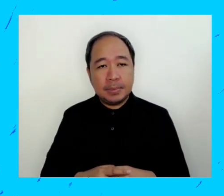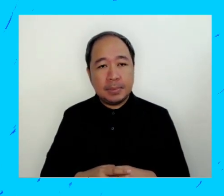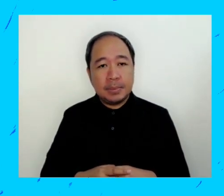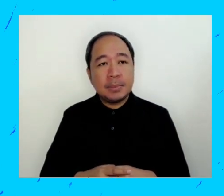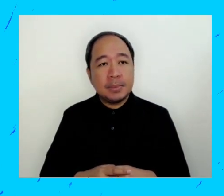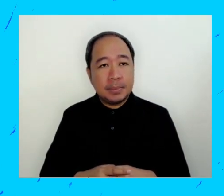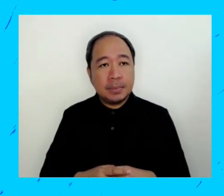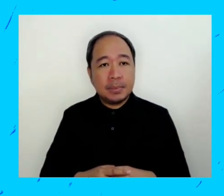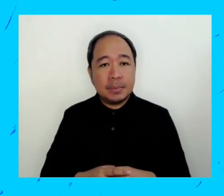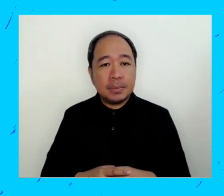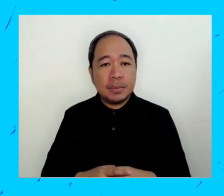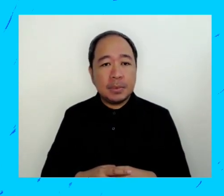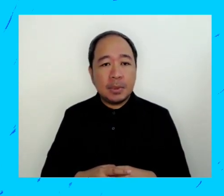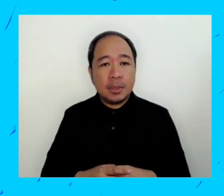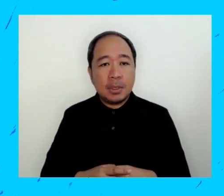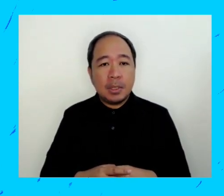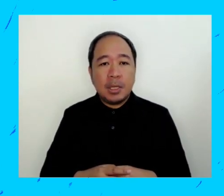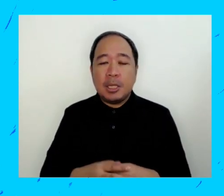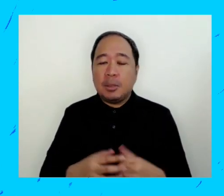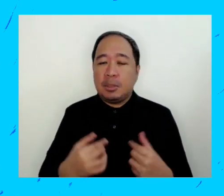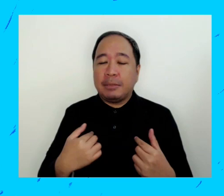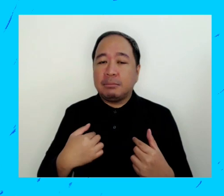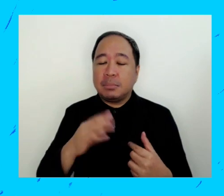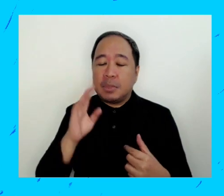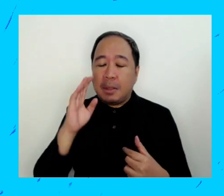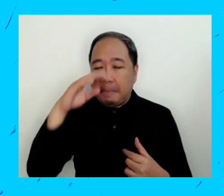Il y a plusieurs questions.